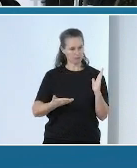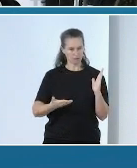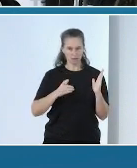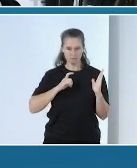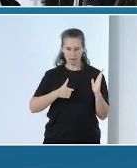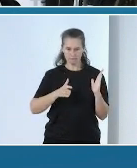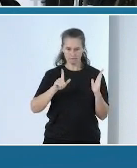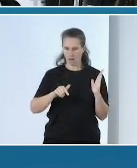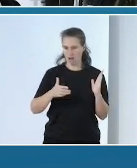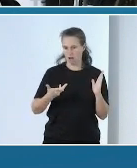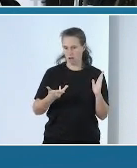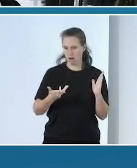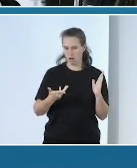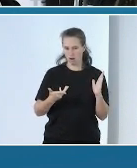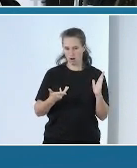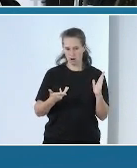et